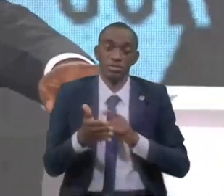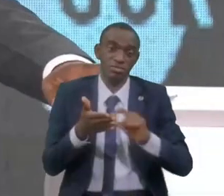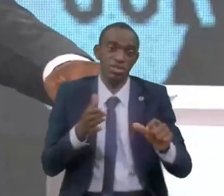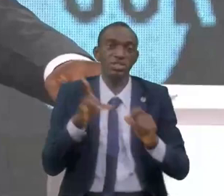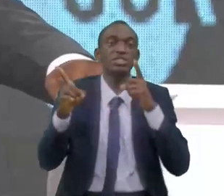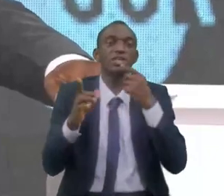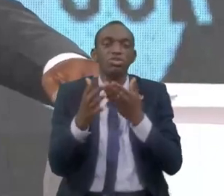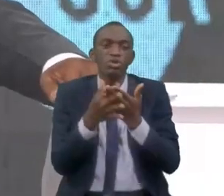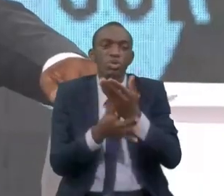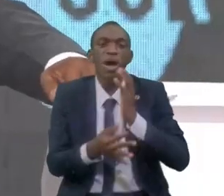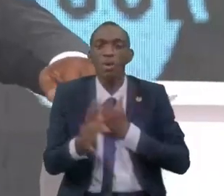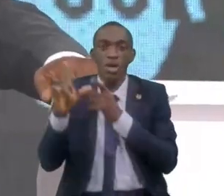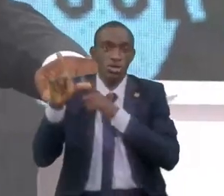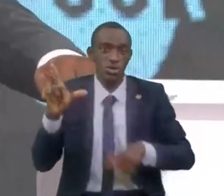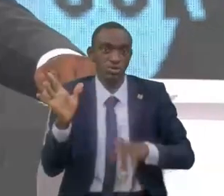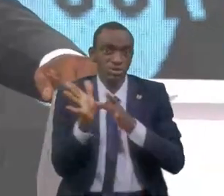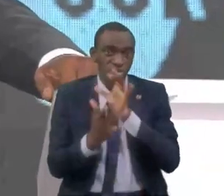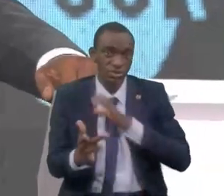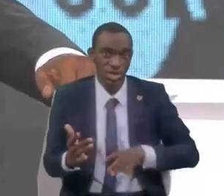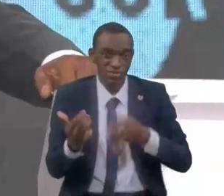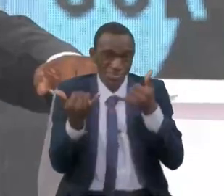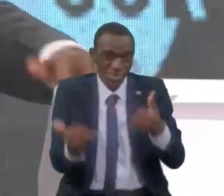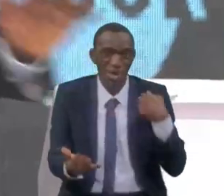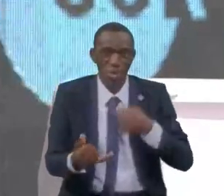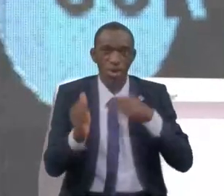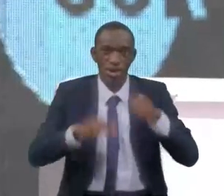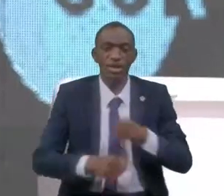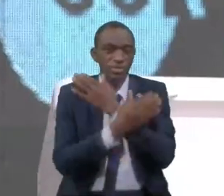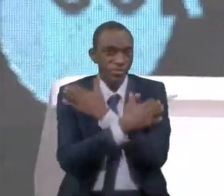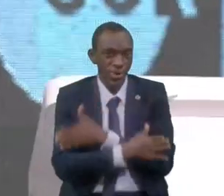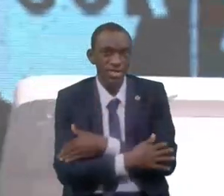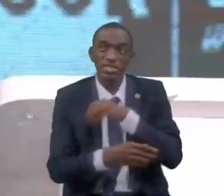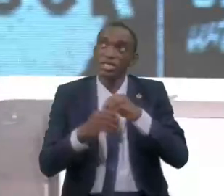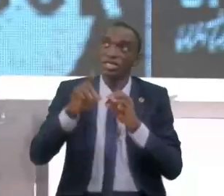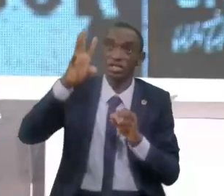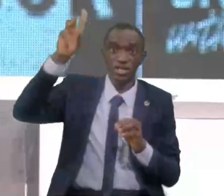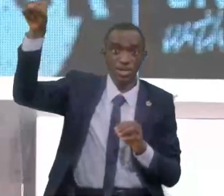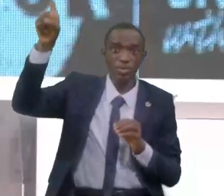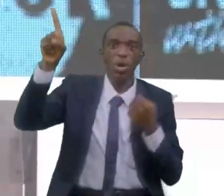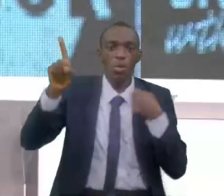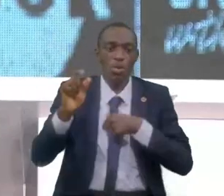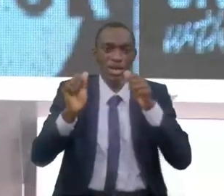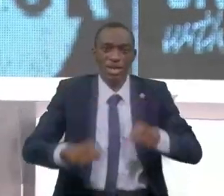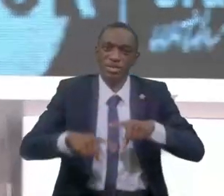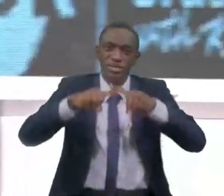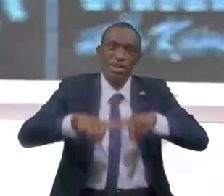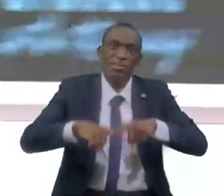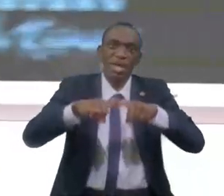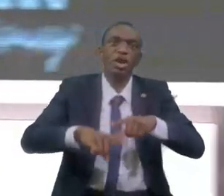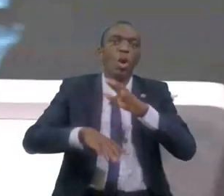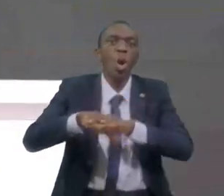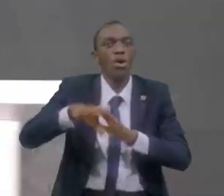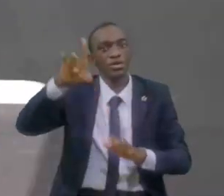Par notre Seigneur Jésus-Christ, nous pouvons nous appuyer sur lui. Nous pouvons nous reposer en lui maintenant. Nous pouvons